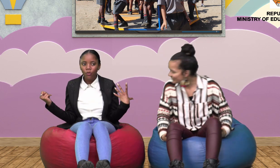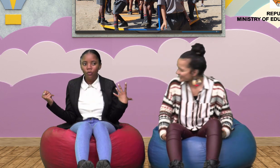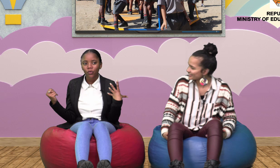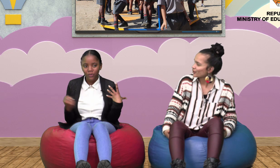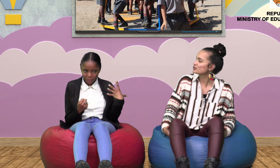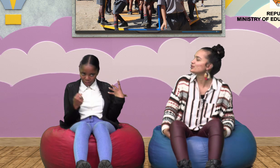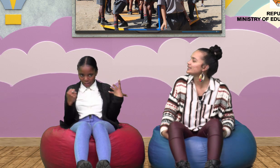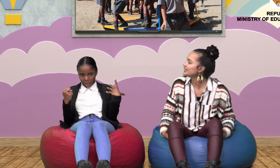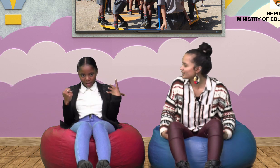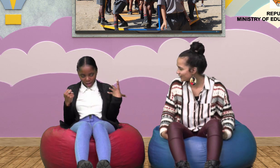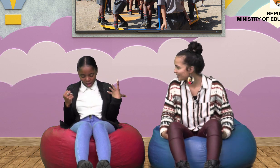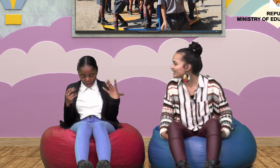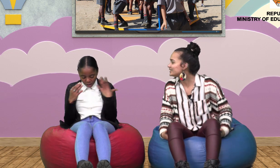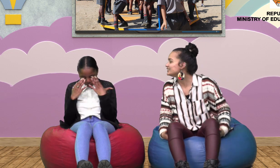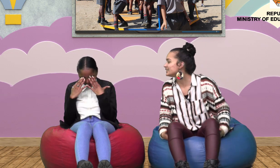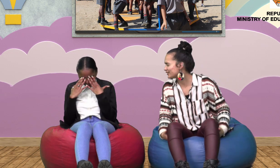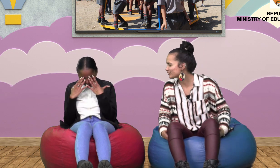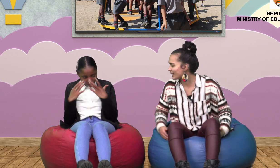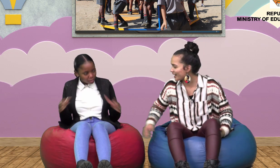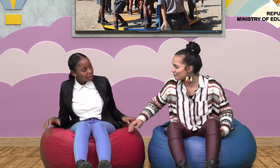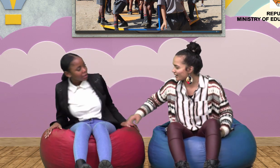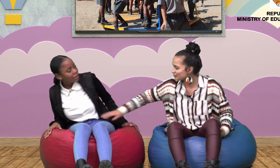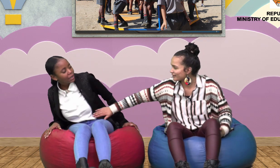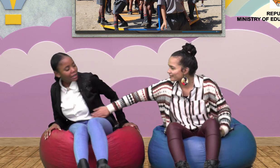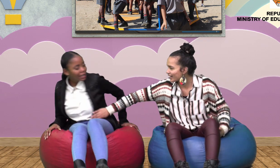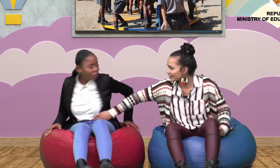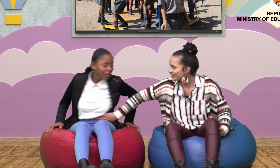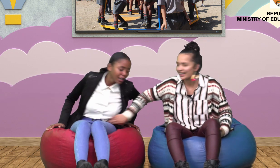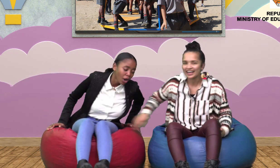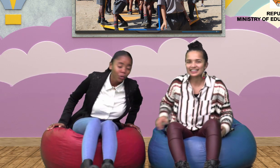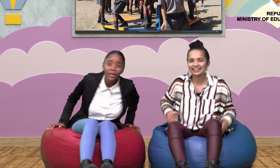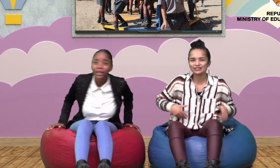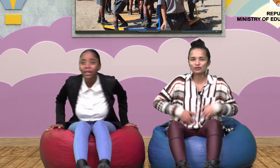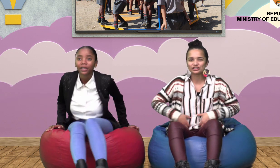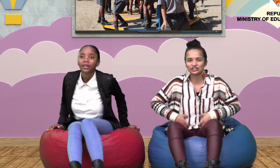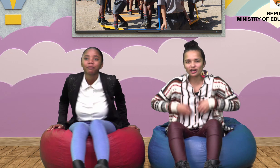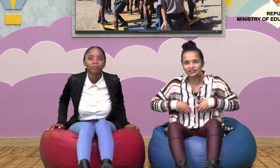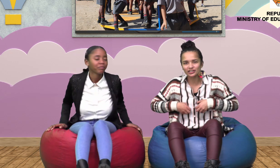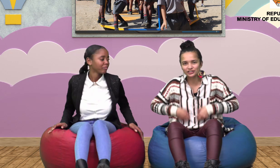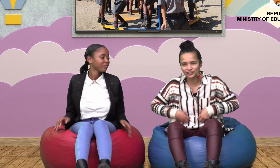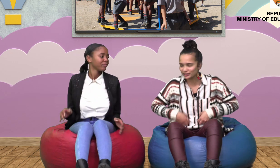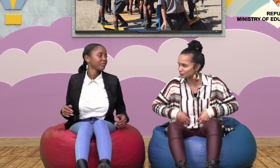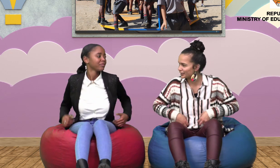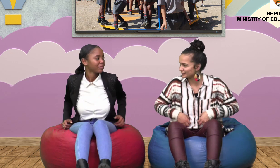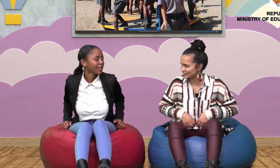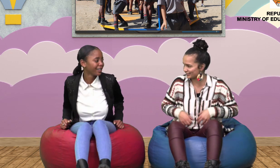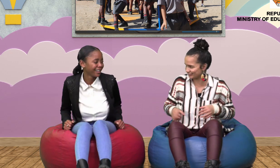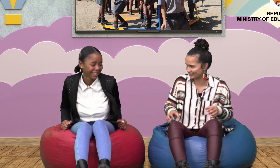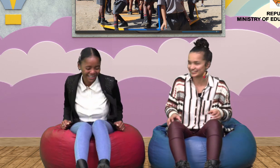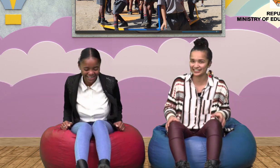of Kos doen dit 7. 10, ons gaan aan hy maagspiere. Ek weet nie of ek gaan hou en dan nie. het ons 'n 6